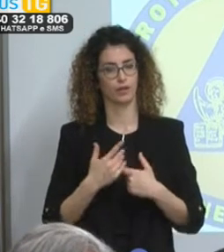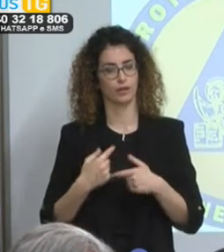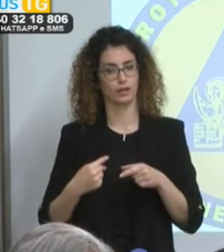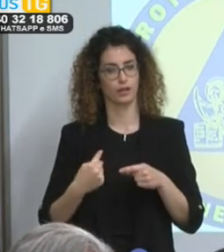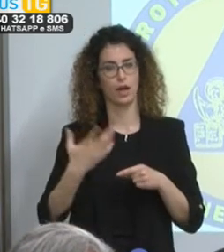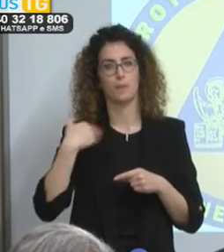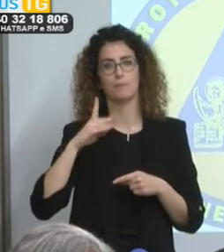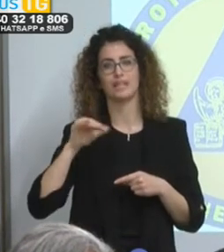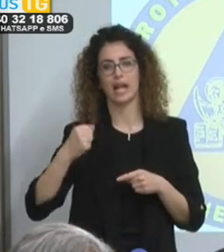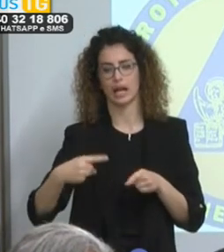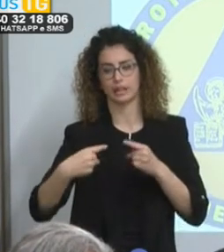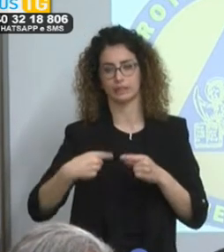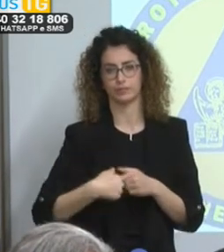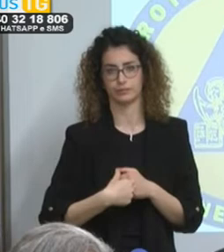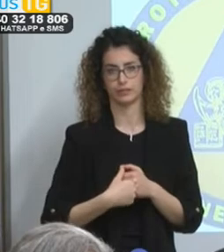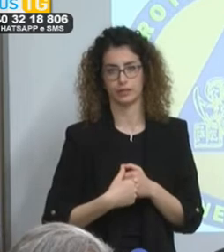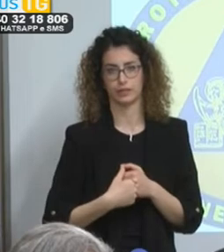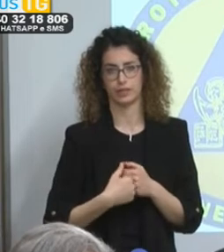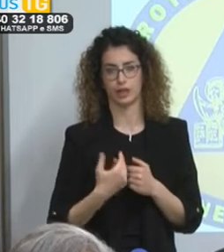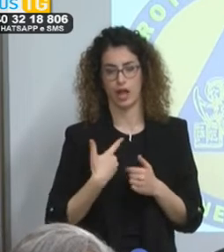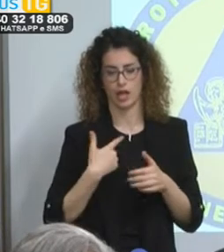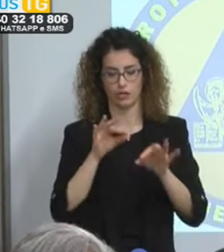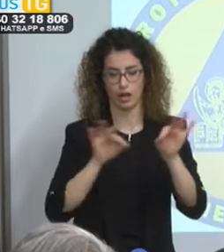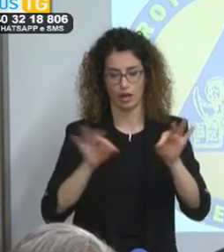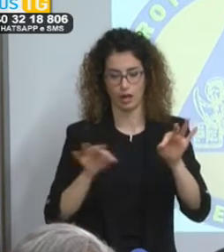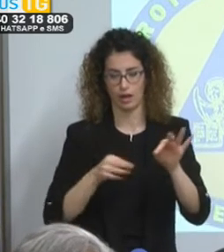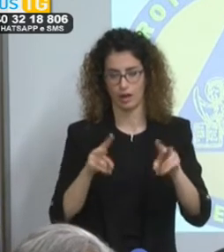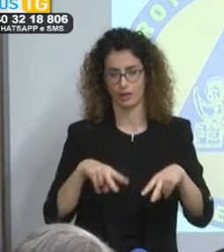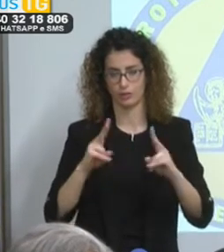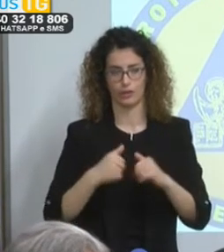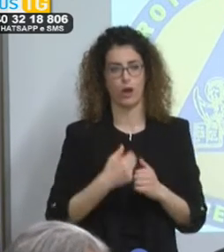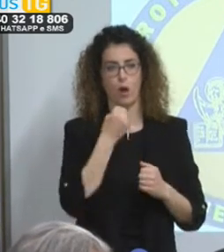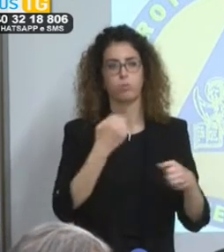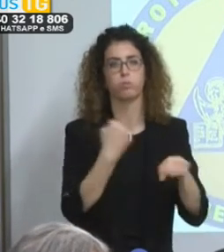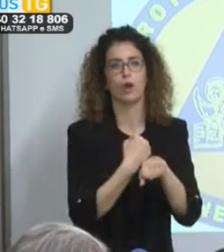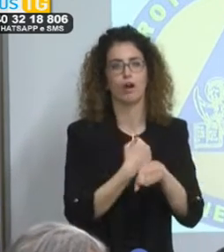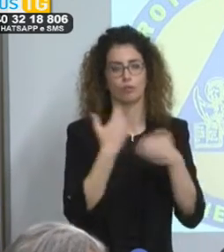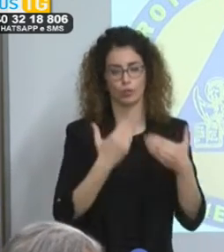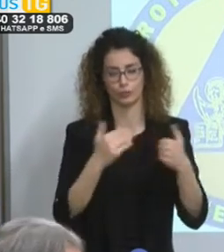avevamo Bignami. Interessanti si trovano. Buon lavoro ragazzi, buongiorno.